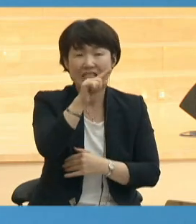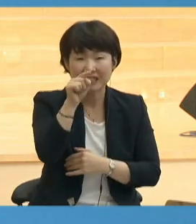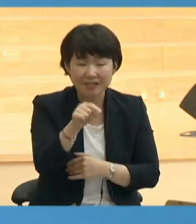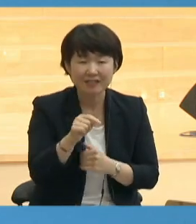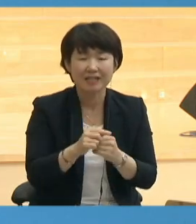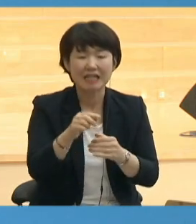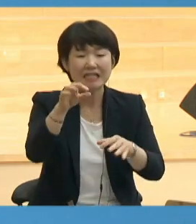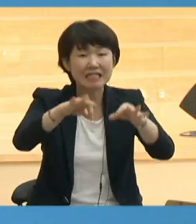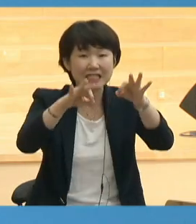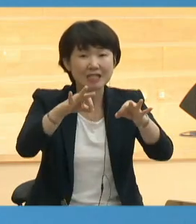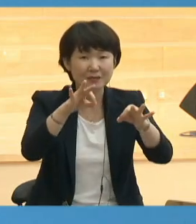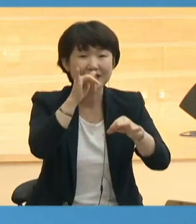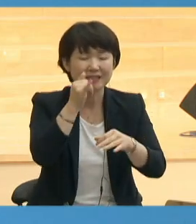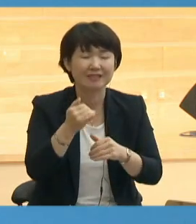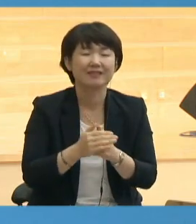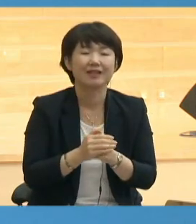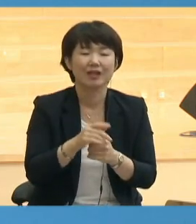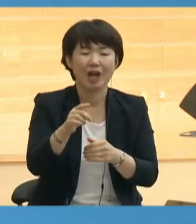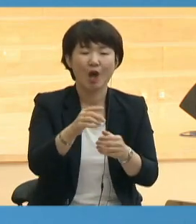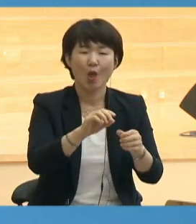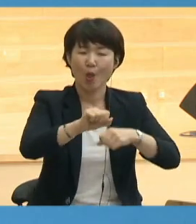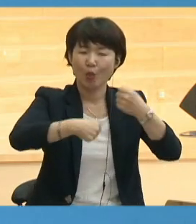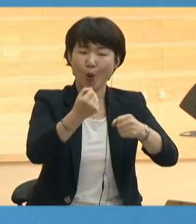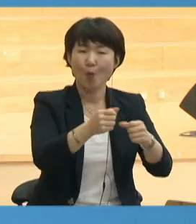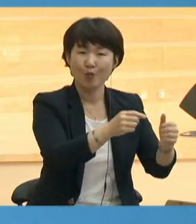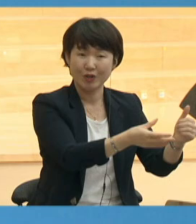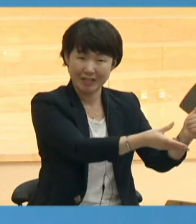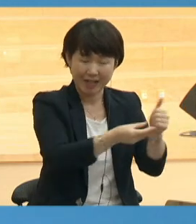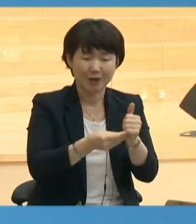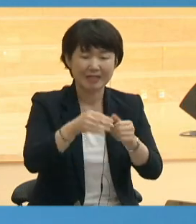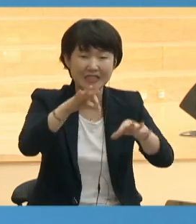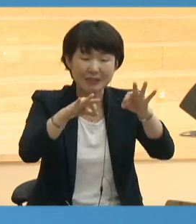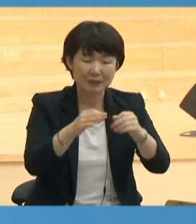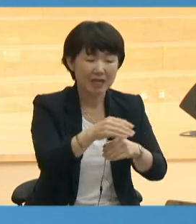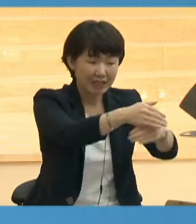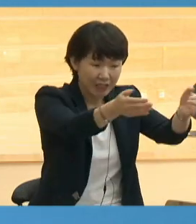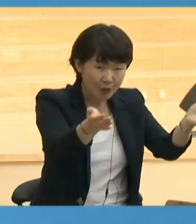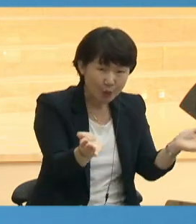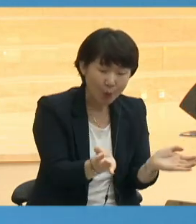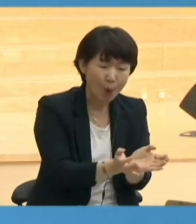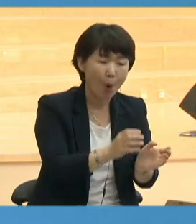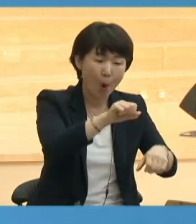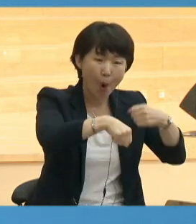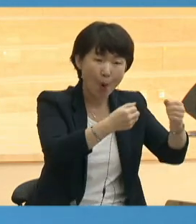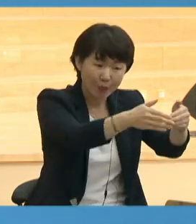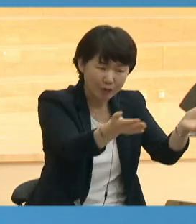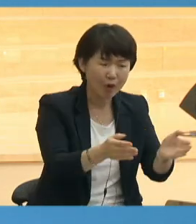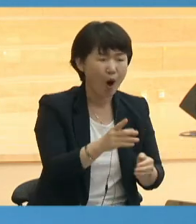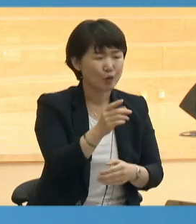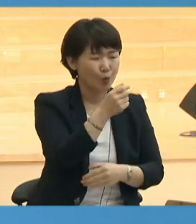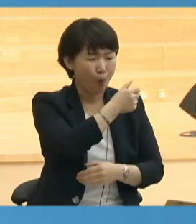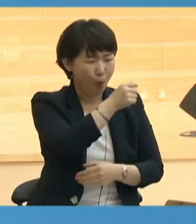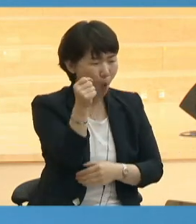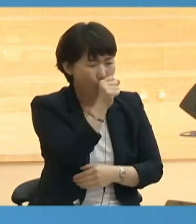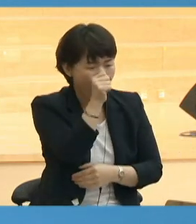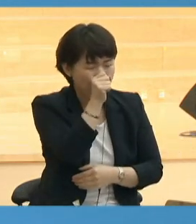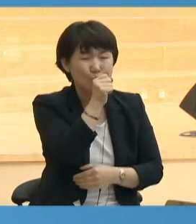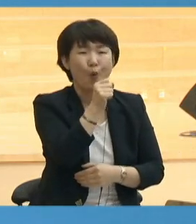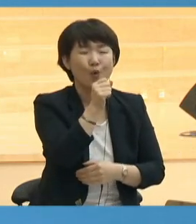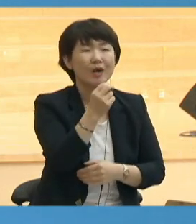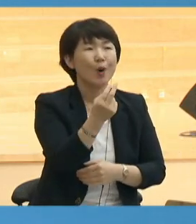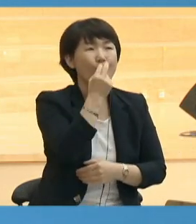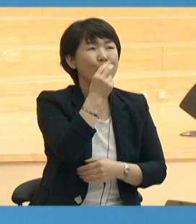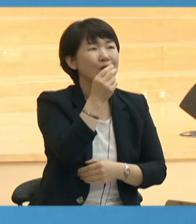뭐 동물 실험을 했죠 한 그룹의 동물은 요 아주 이상적인 환경을 만들어 줬어요 상쾌한